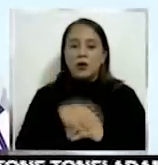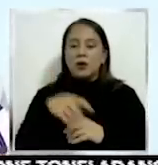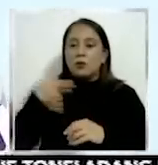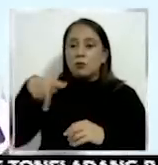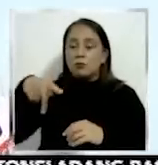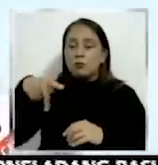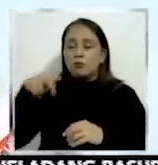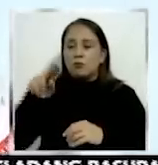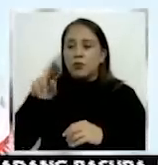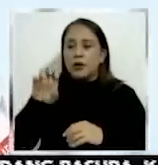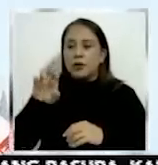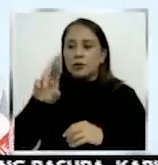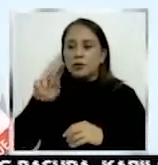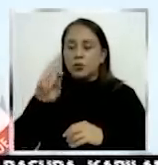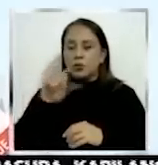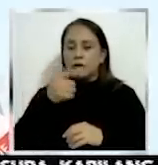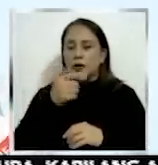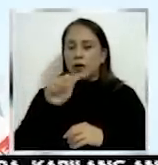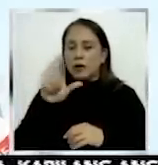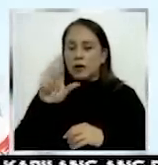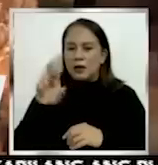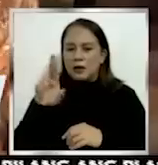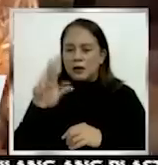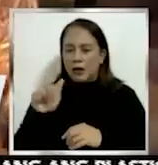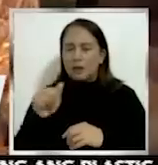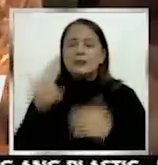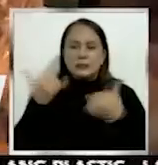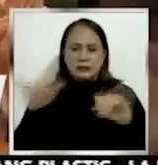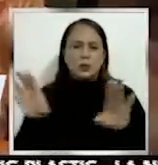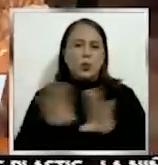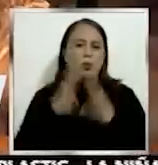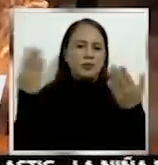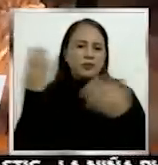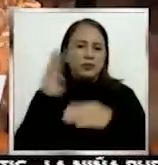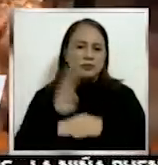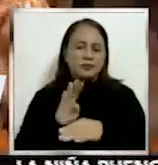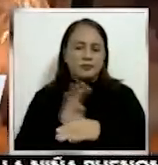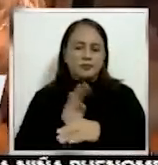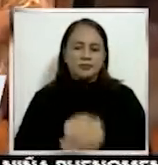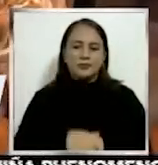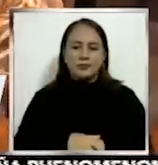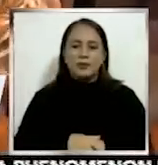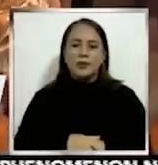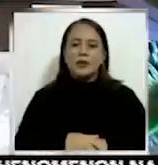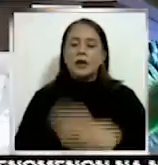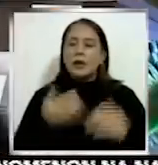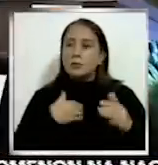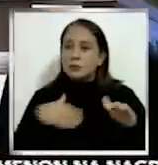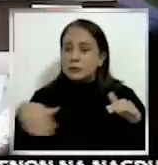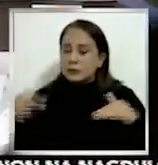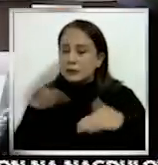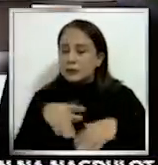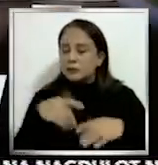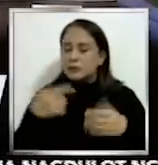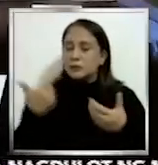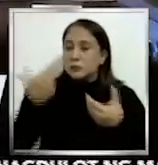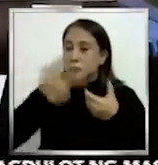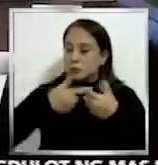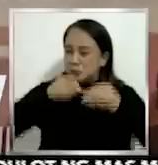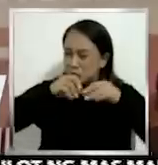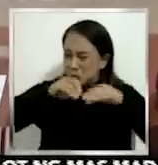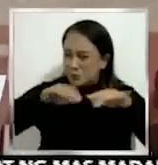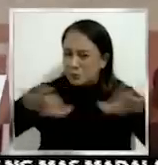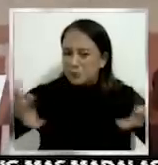and we are still open for business. Bukod sa mga akbang kaugnay sa oil spill, hindi lahat din ni